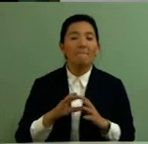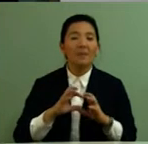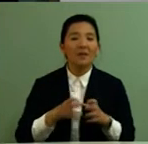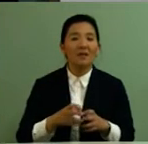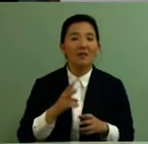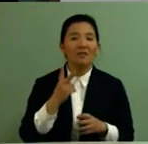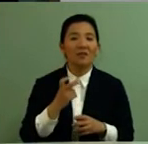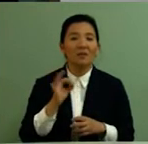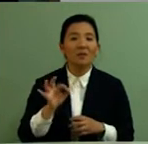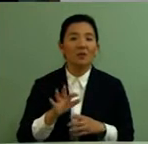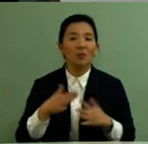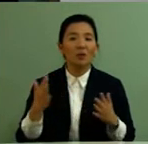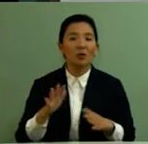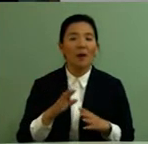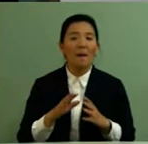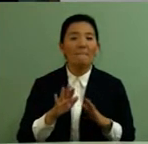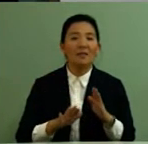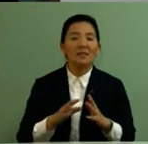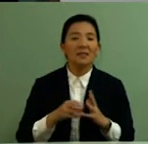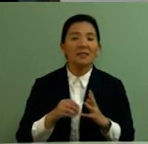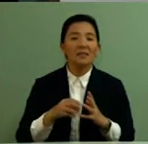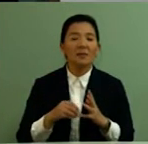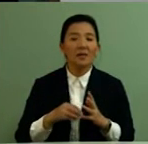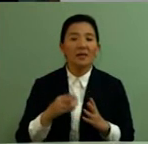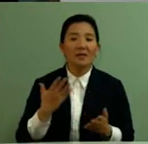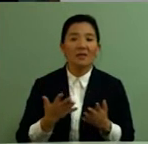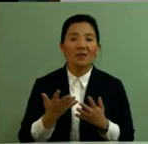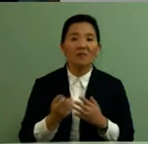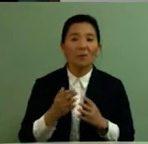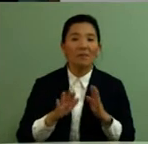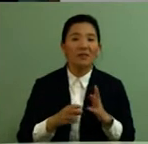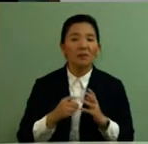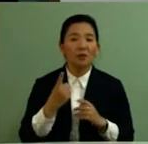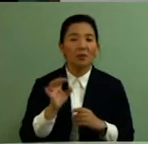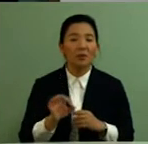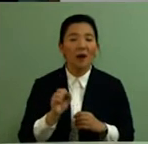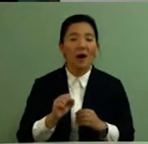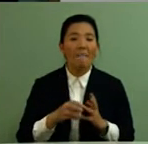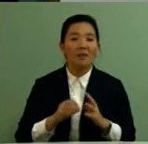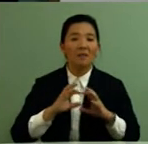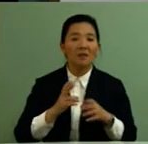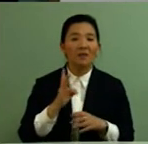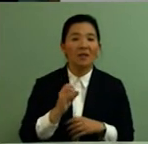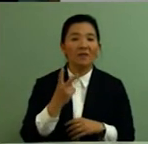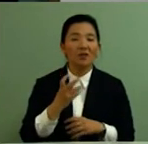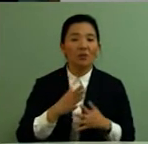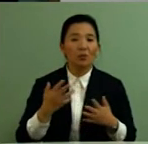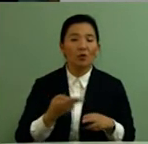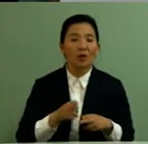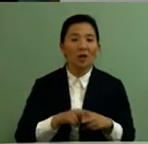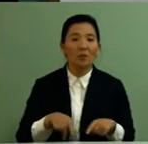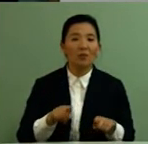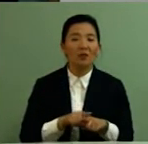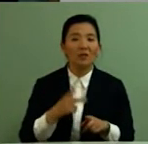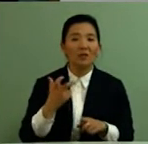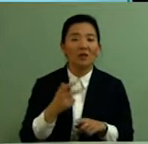на 200% больше массы Земли. Если мы возьмем, что масса Земли 100%, а масса планеты на 200 больше, это получается